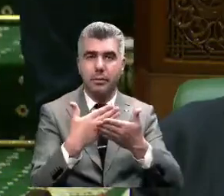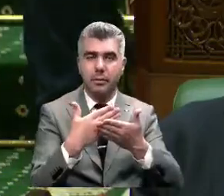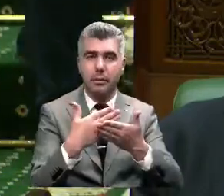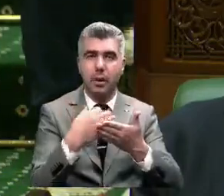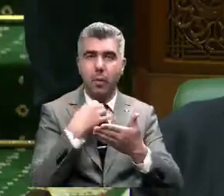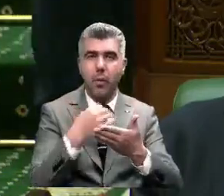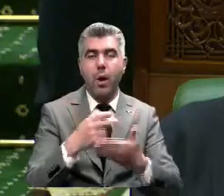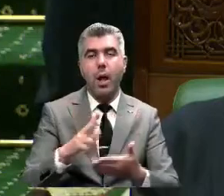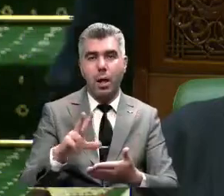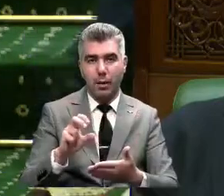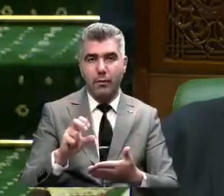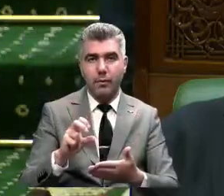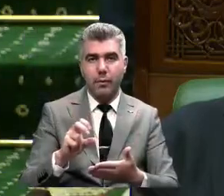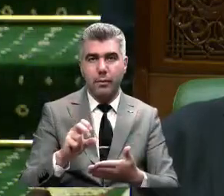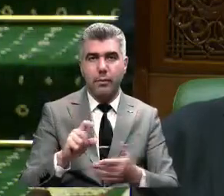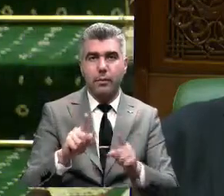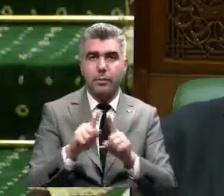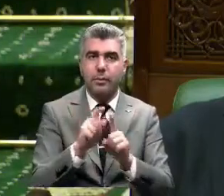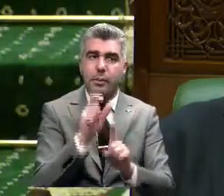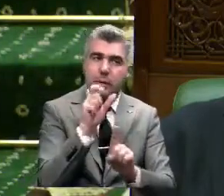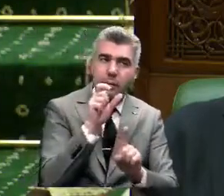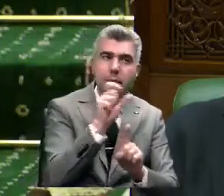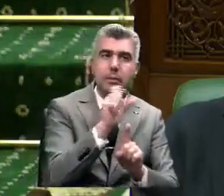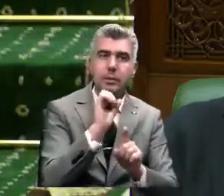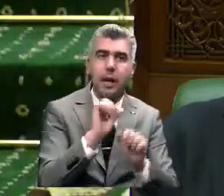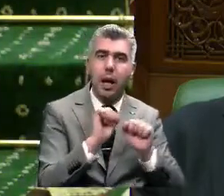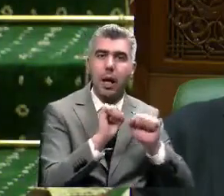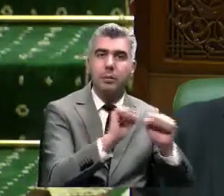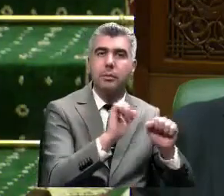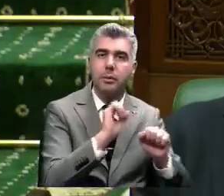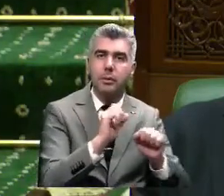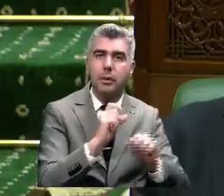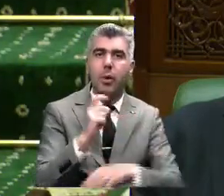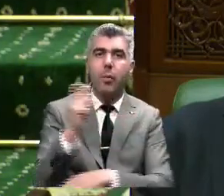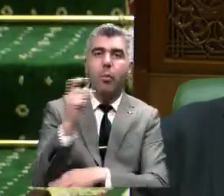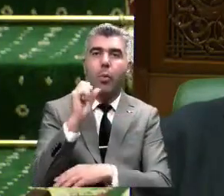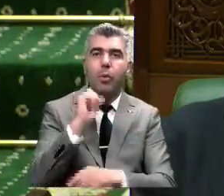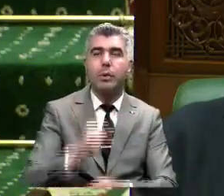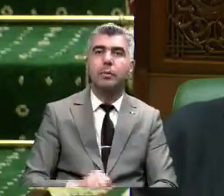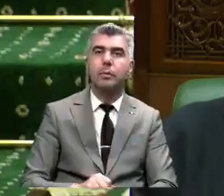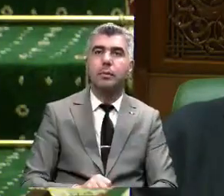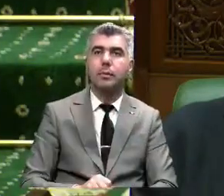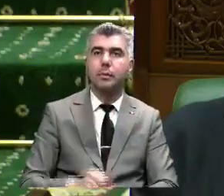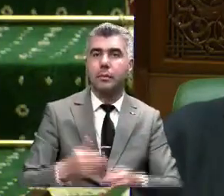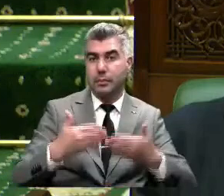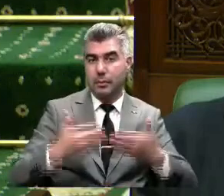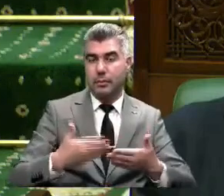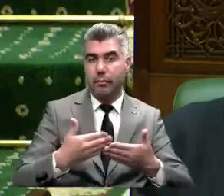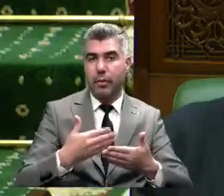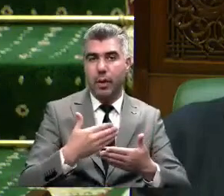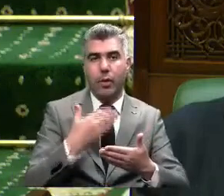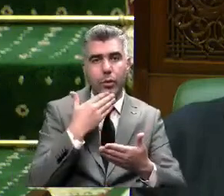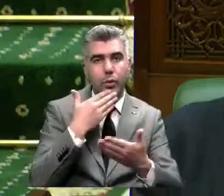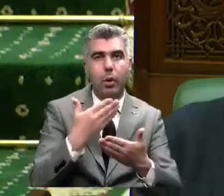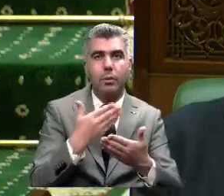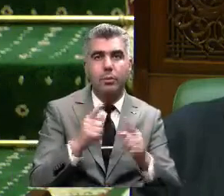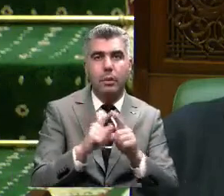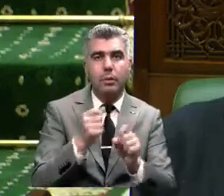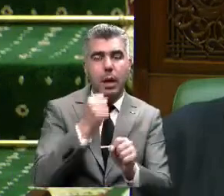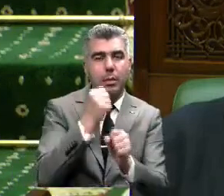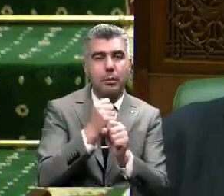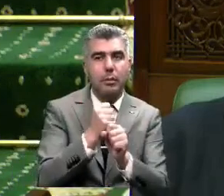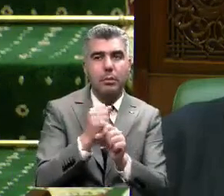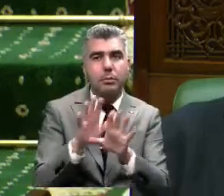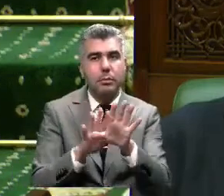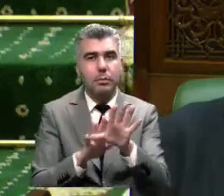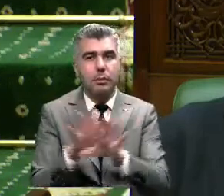لهذه الخصوصيه ديال هذه المساجد. ولكن ما يمكن الا بهذه المناسبه نثمنوا الجهود المبذوله في هذا